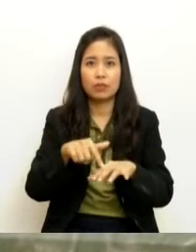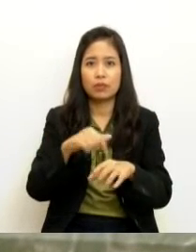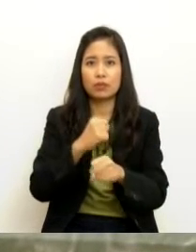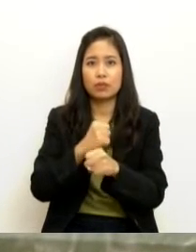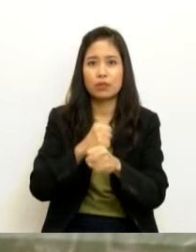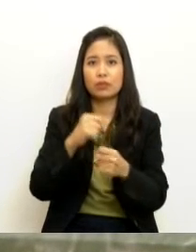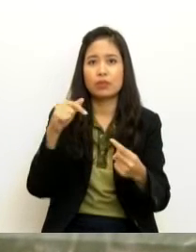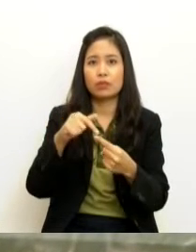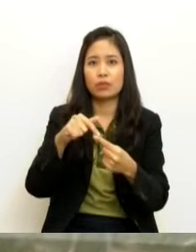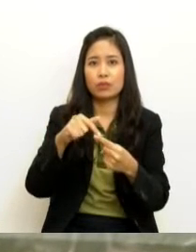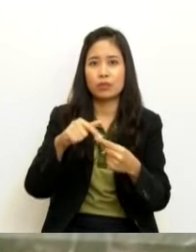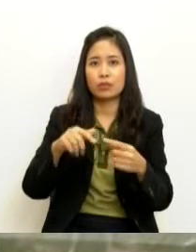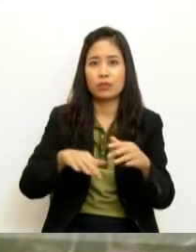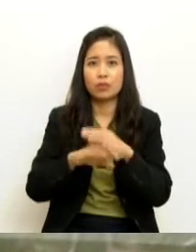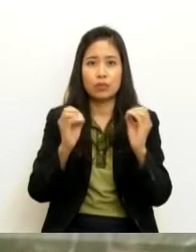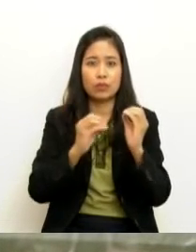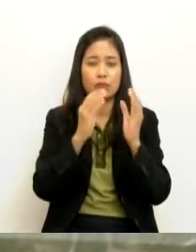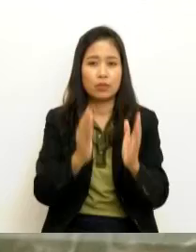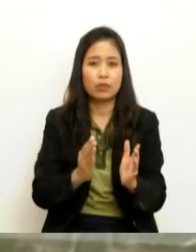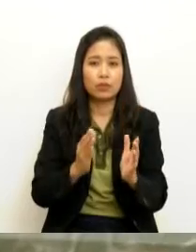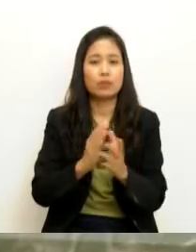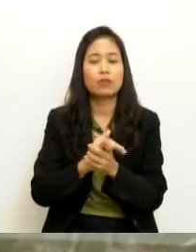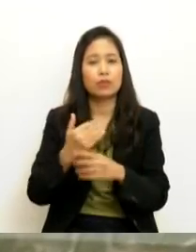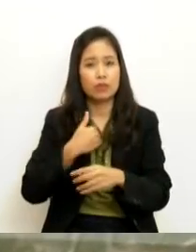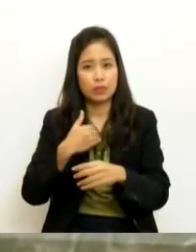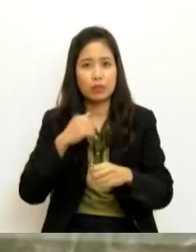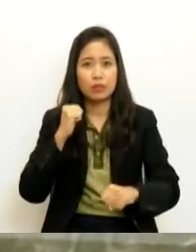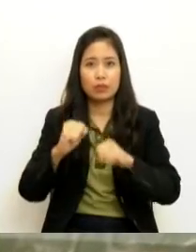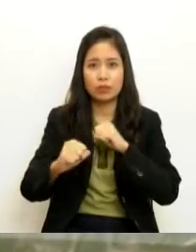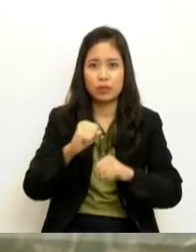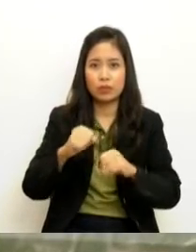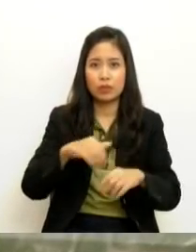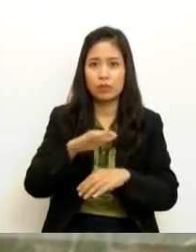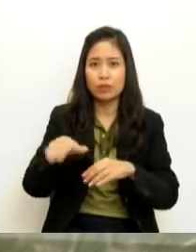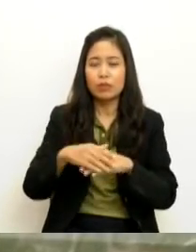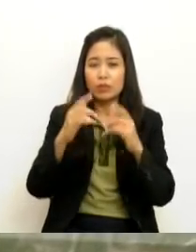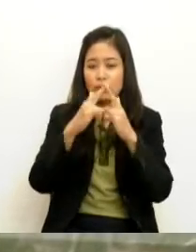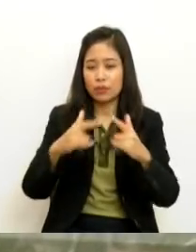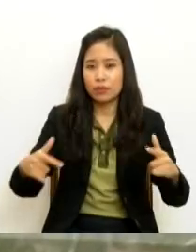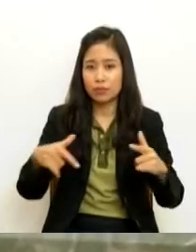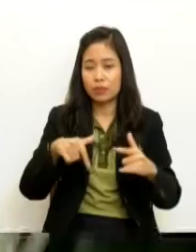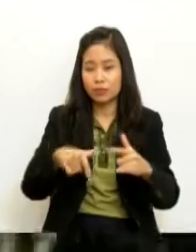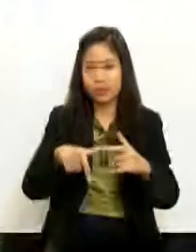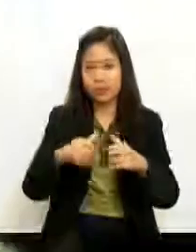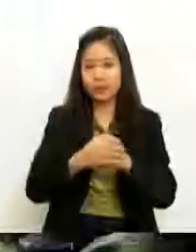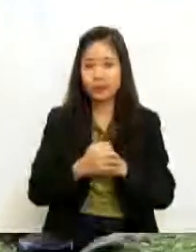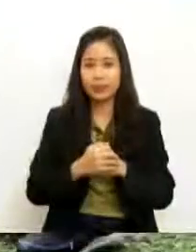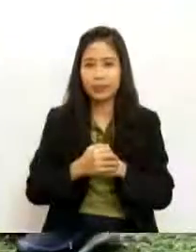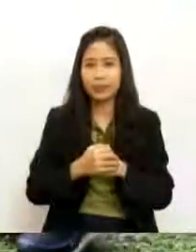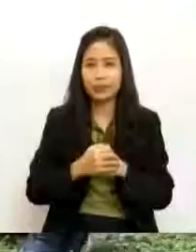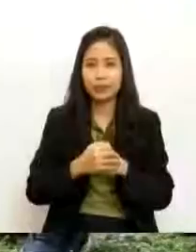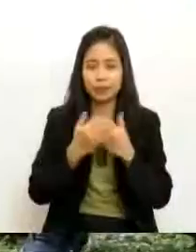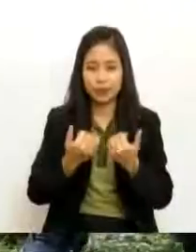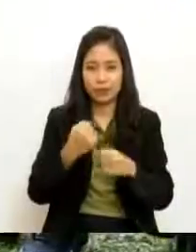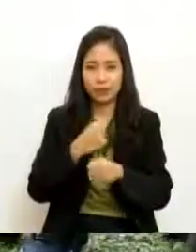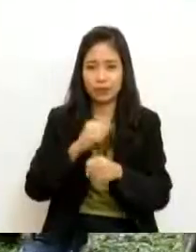ของTrue แล้วก็ CP ด้วยแล้วโดยวันนี้พวกเราก็มาจัดค่ายกับภาคีเครือข่ายที่สวนสมเด็จพระน